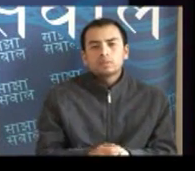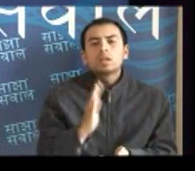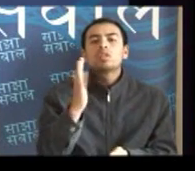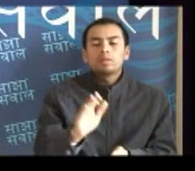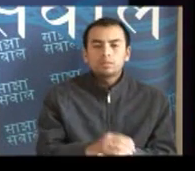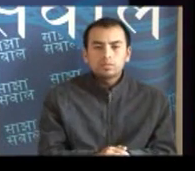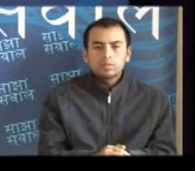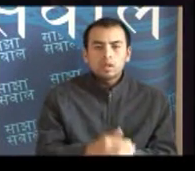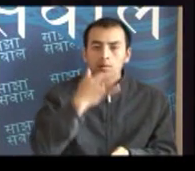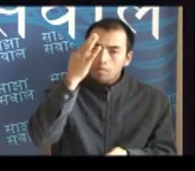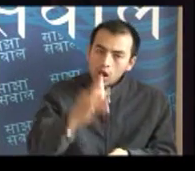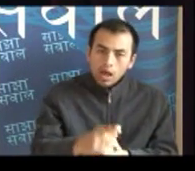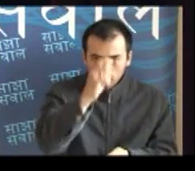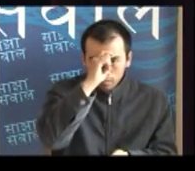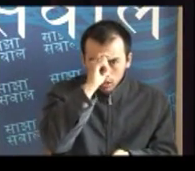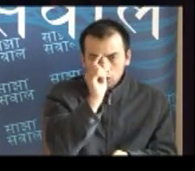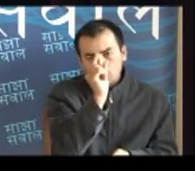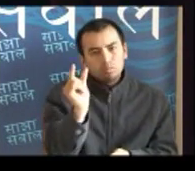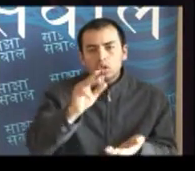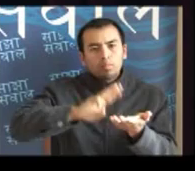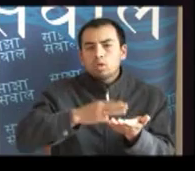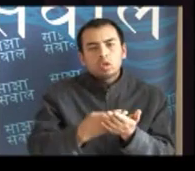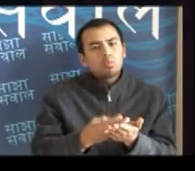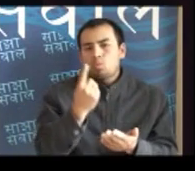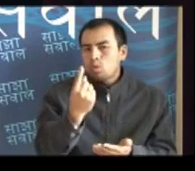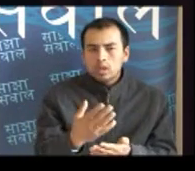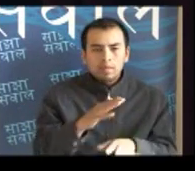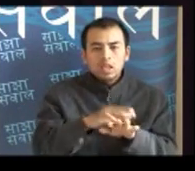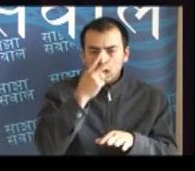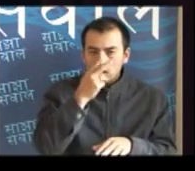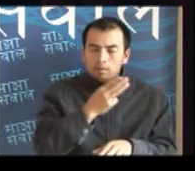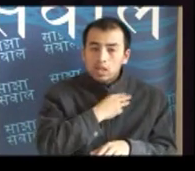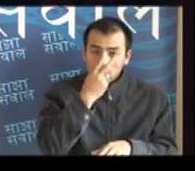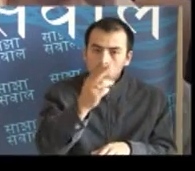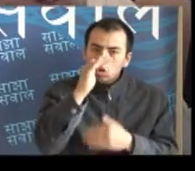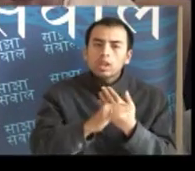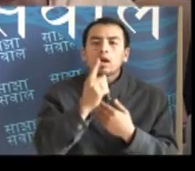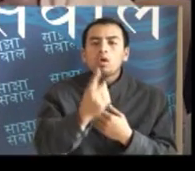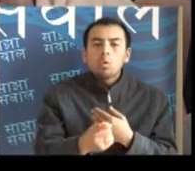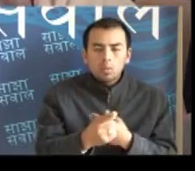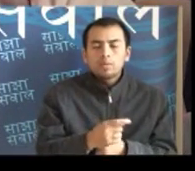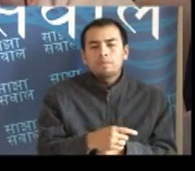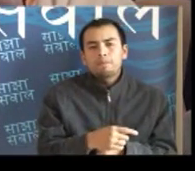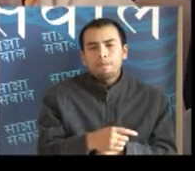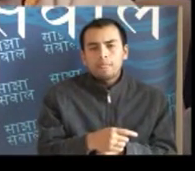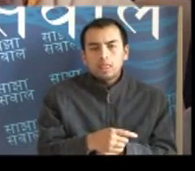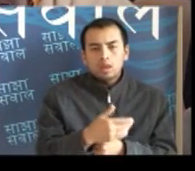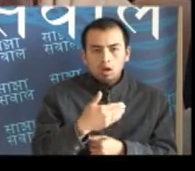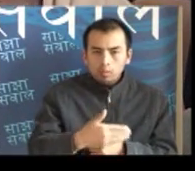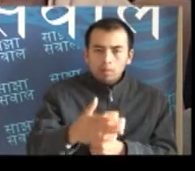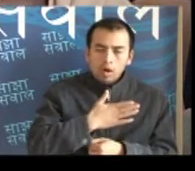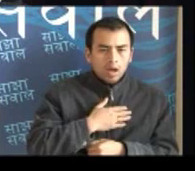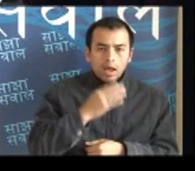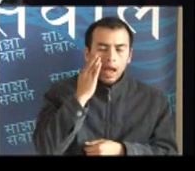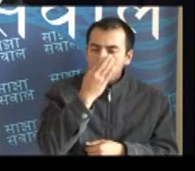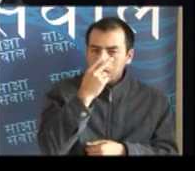छ? खास सम्मानित भन्ने कुरा शब्दले होइन नारायणजी, मान्छेको दृष्टिकोण कस्तो छ भन्ने कुराले भर पर्छ। अब म